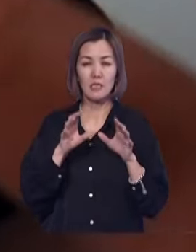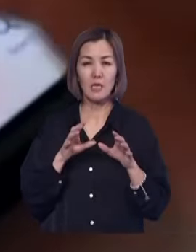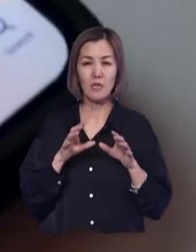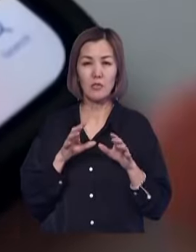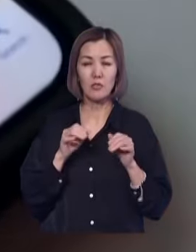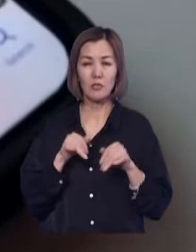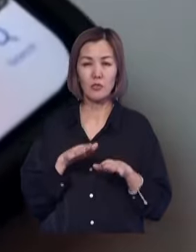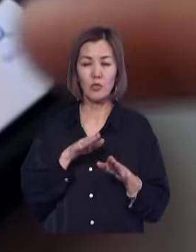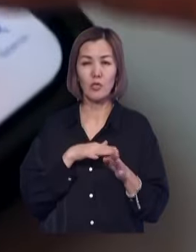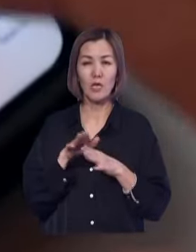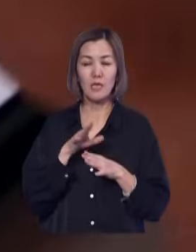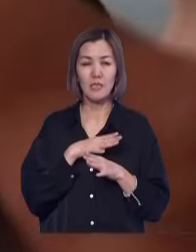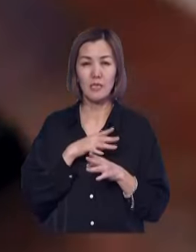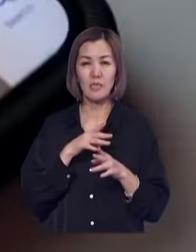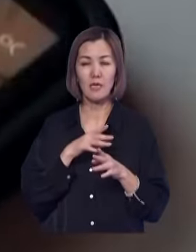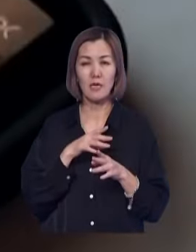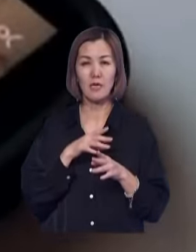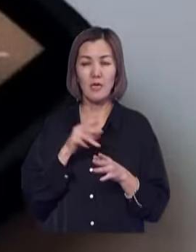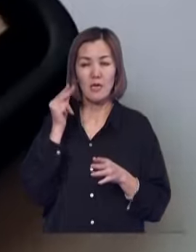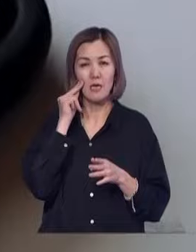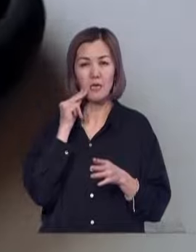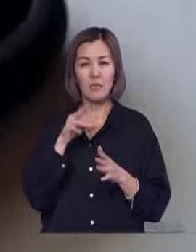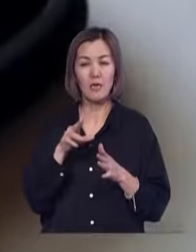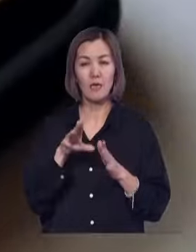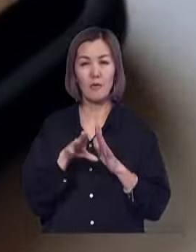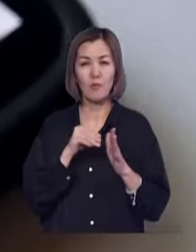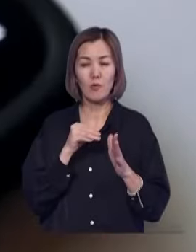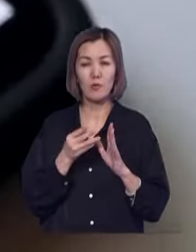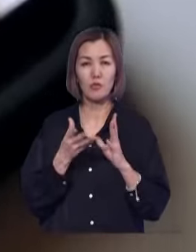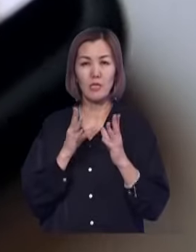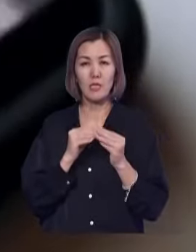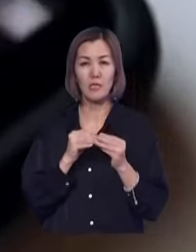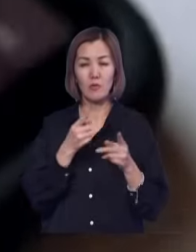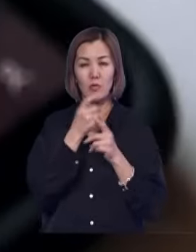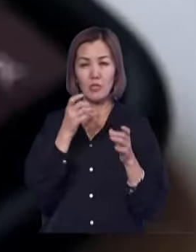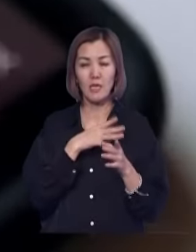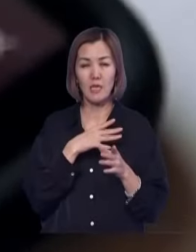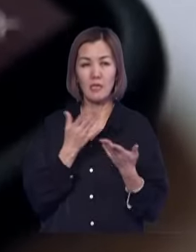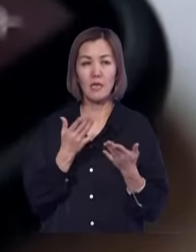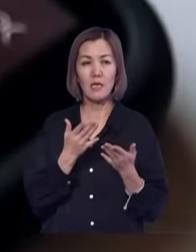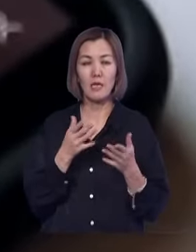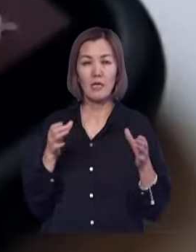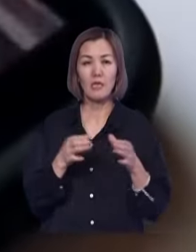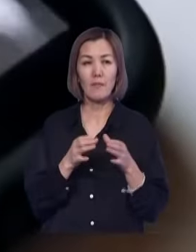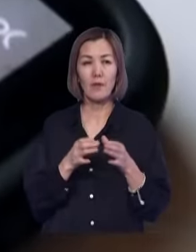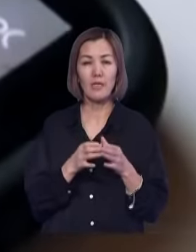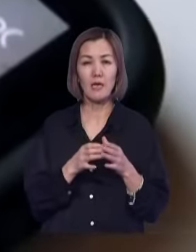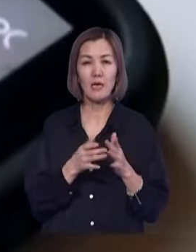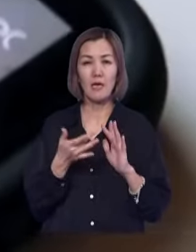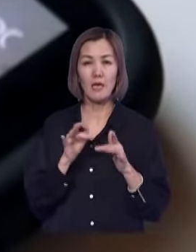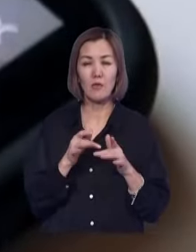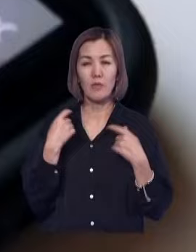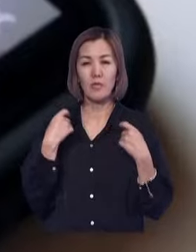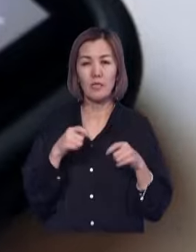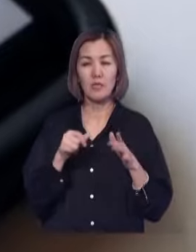Құжат АҚШ өкілдер палатасының Қытай бойынша таңдау комитетінің сайтында жарияланды. Конгрессмендер компанияға әлеуметтік желіні